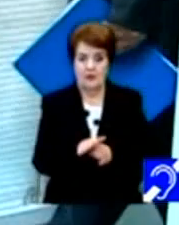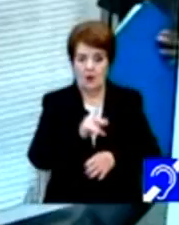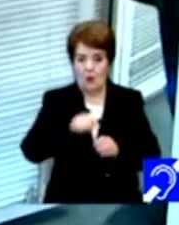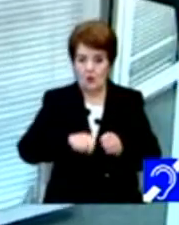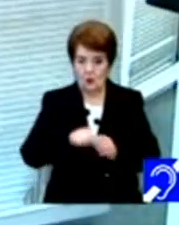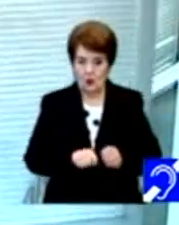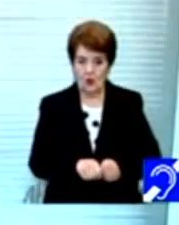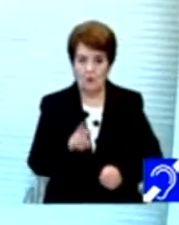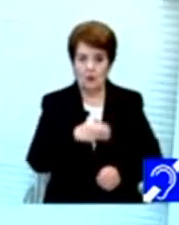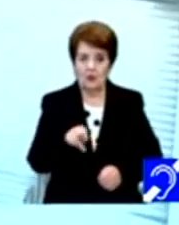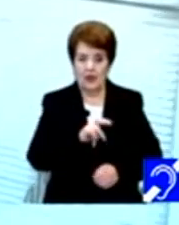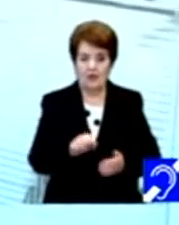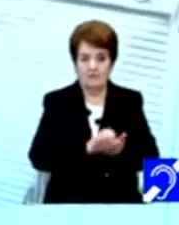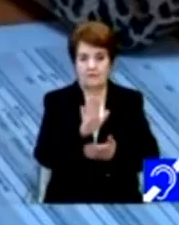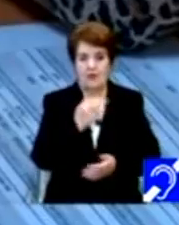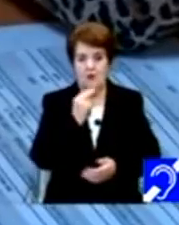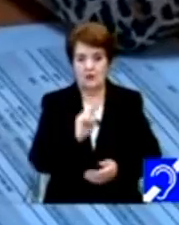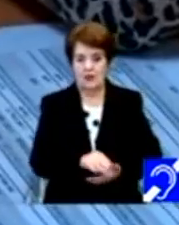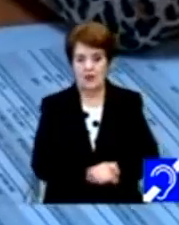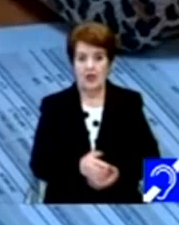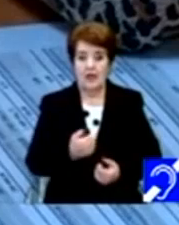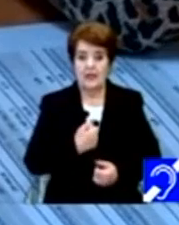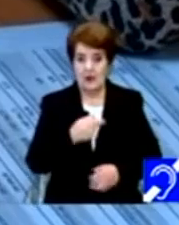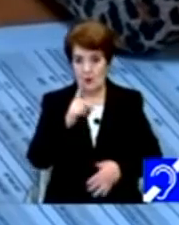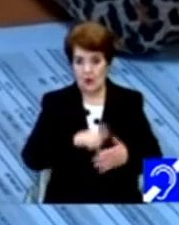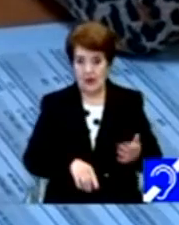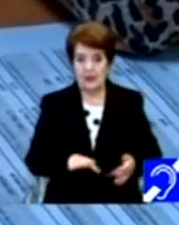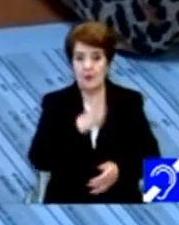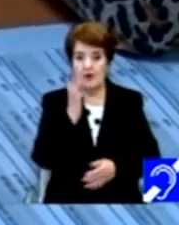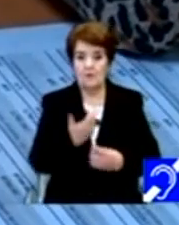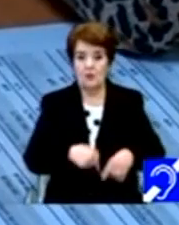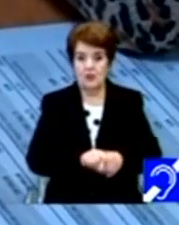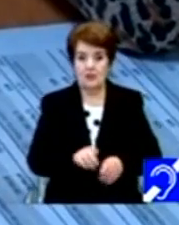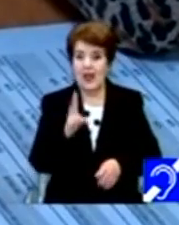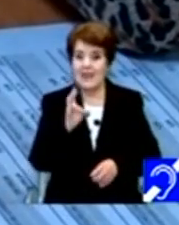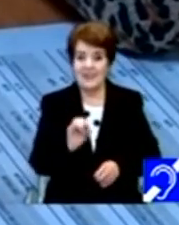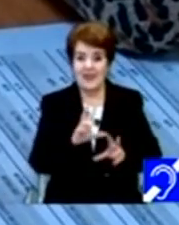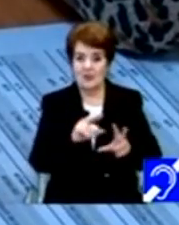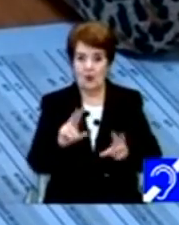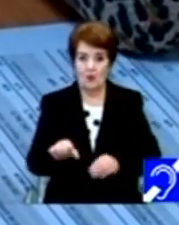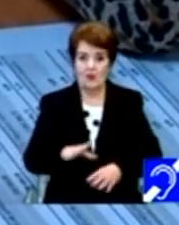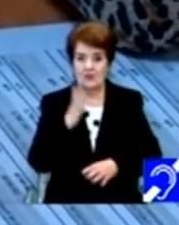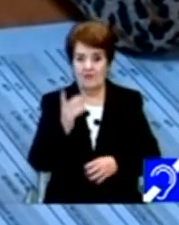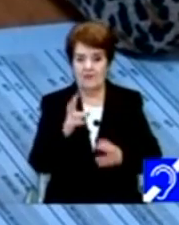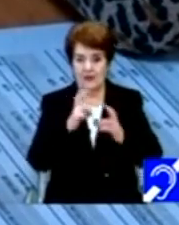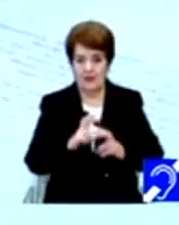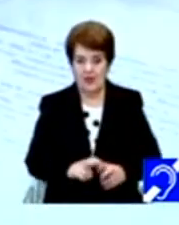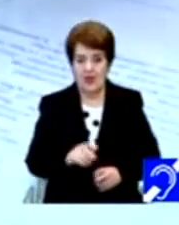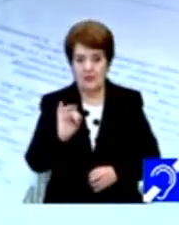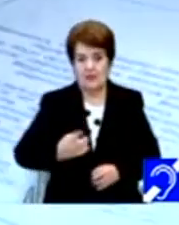control. Radu Mudreac a respins acuzațiile. Eu cred că am avut acel mare nenoroc că să fiu verificat de un